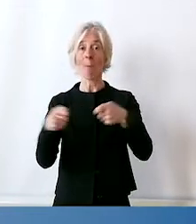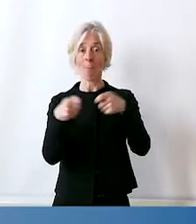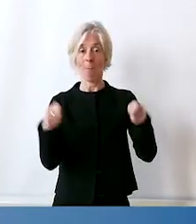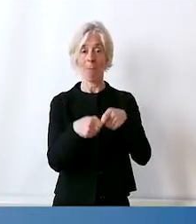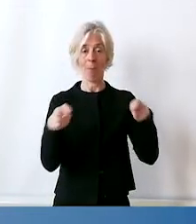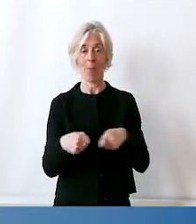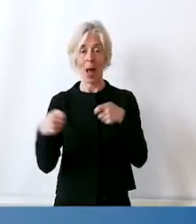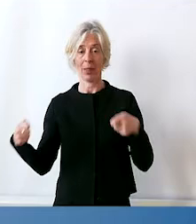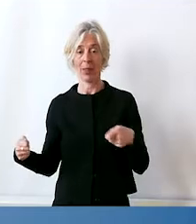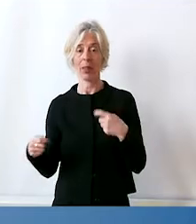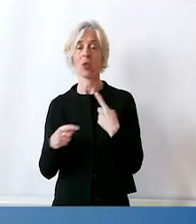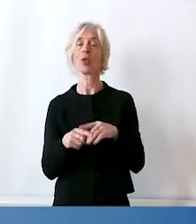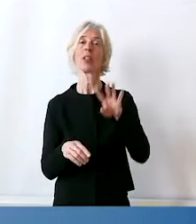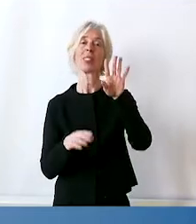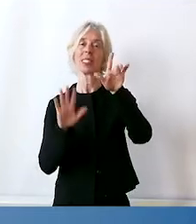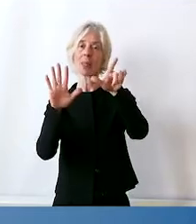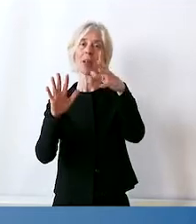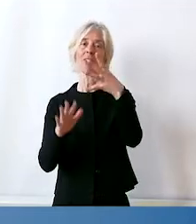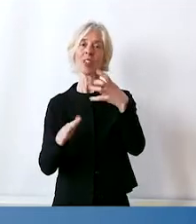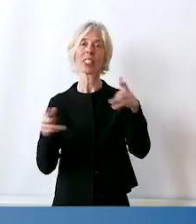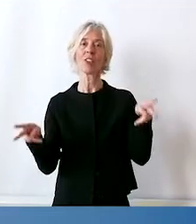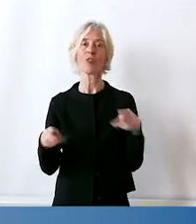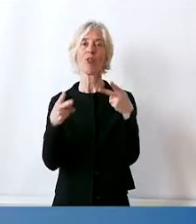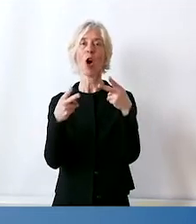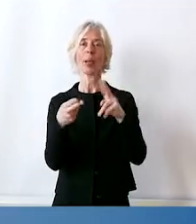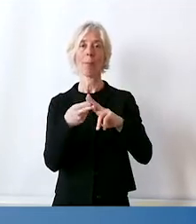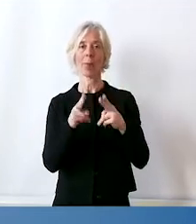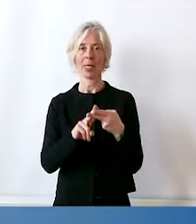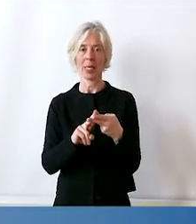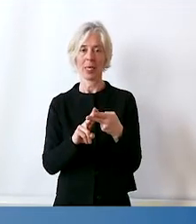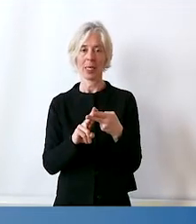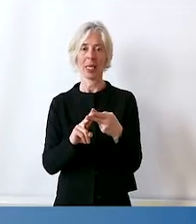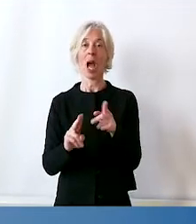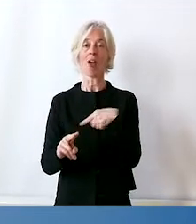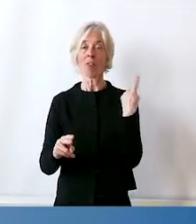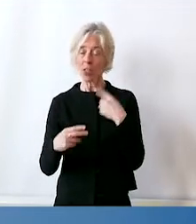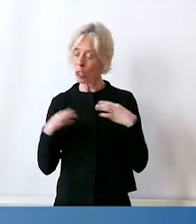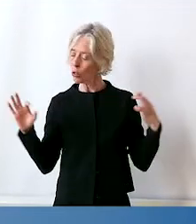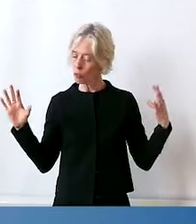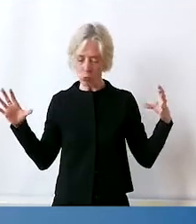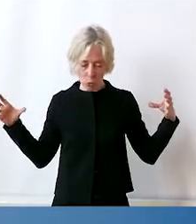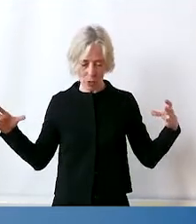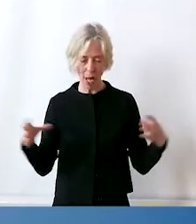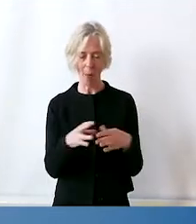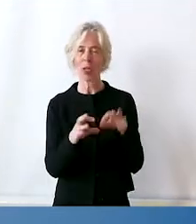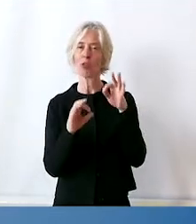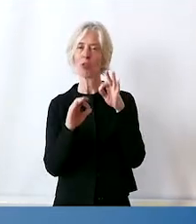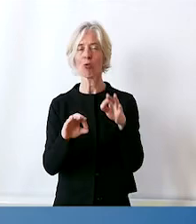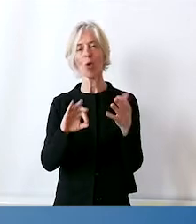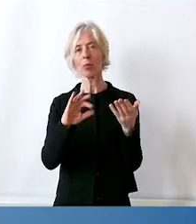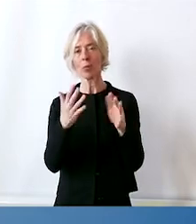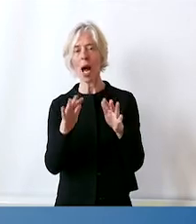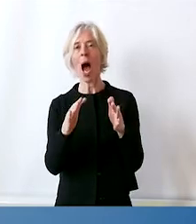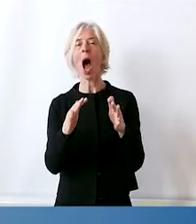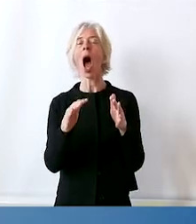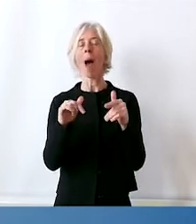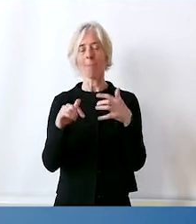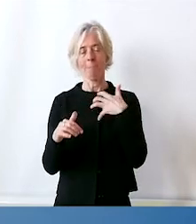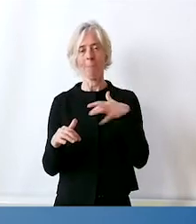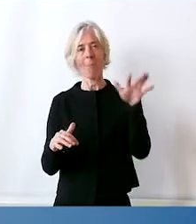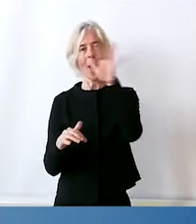Fördermitglieder. Insgesamt beschäftigen die Unternehmen, die in unseren Mitgliedsverbänden vertreten sind, fast 90% aller Beschäftigten in